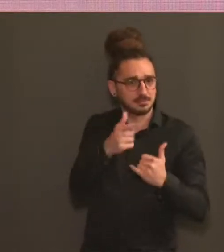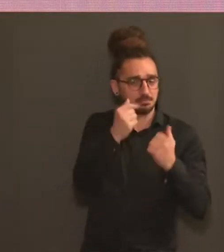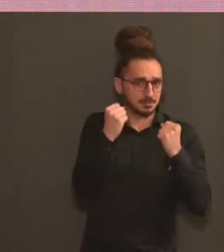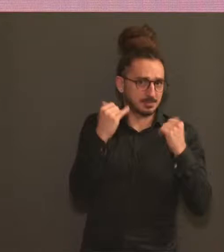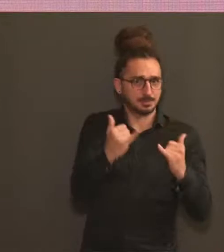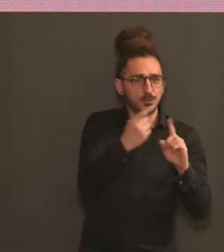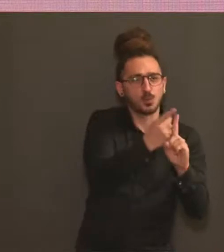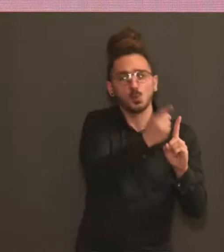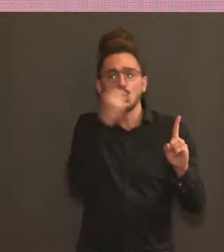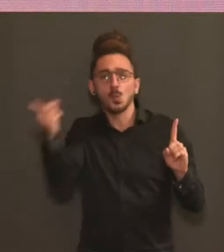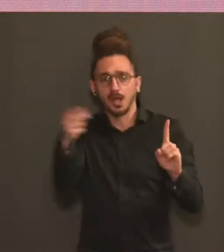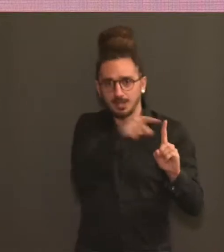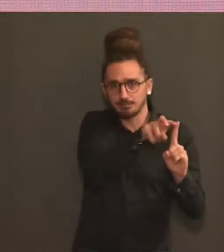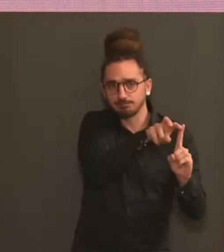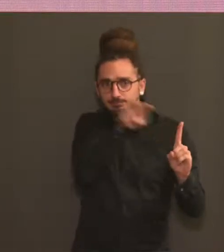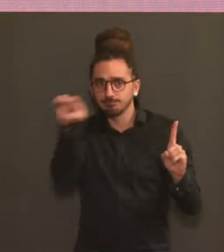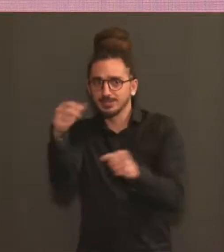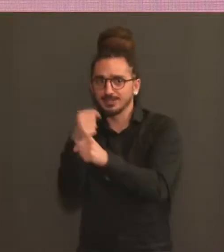d'information.